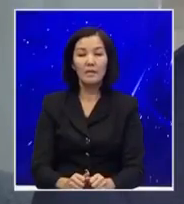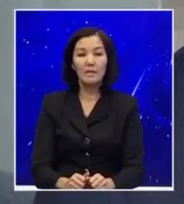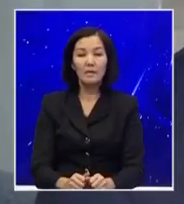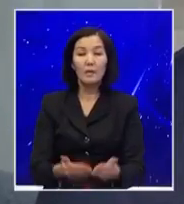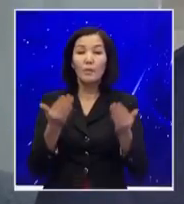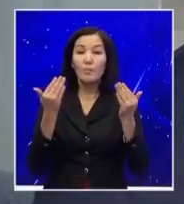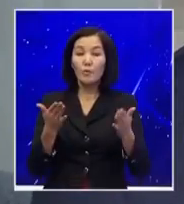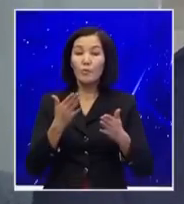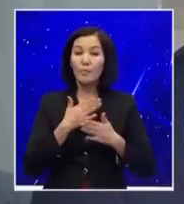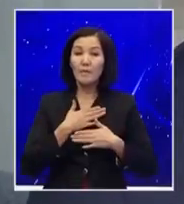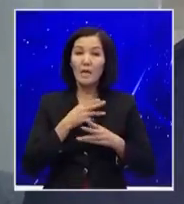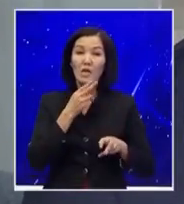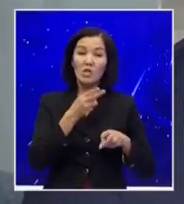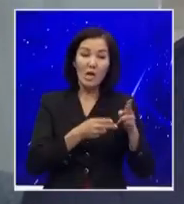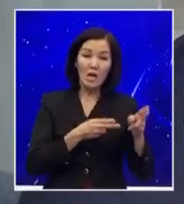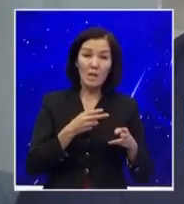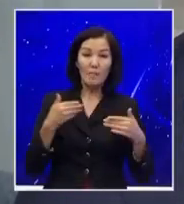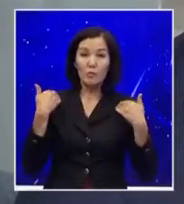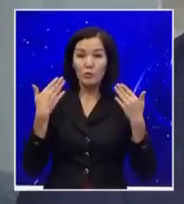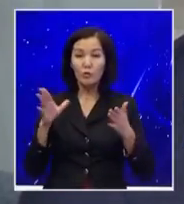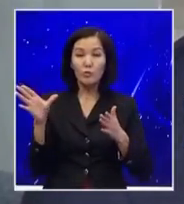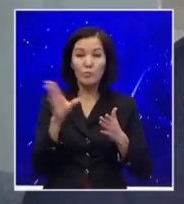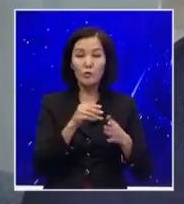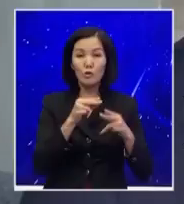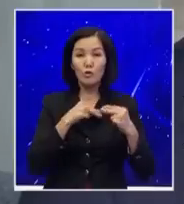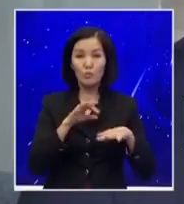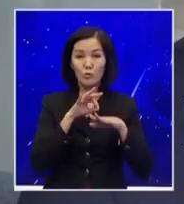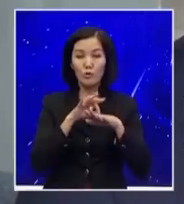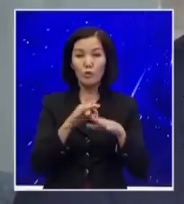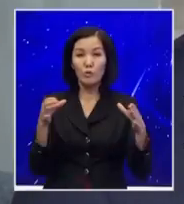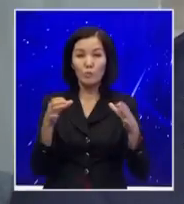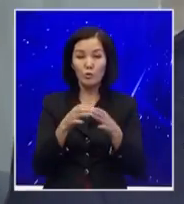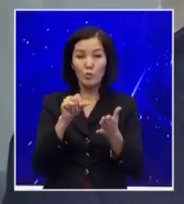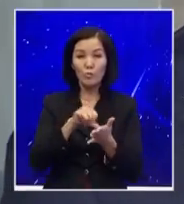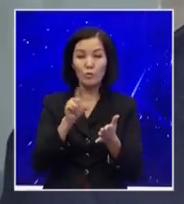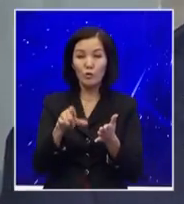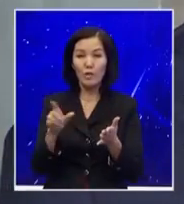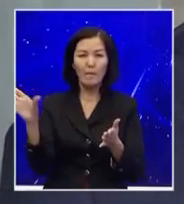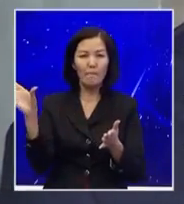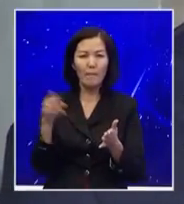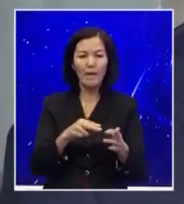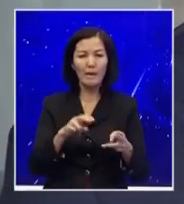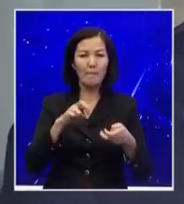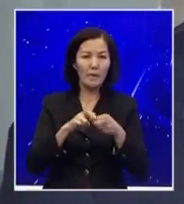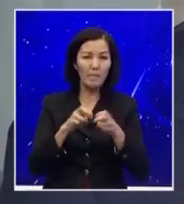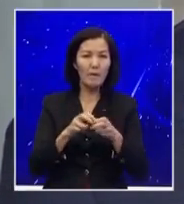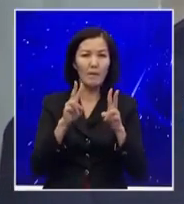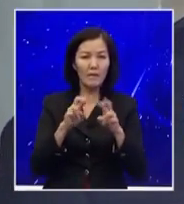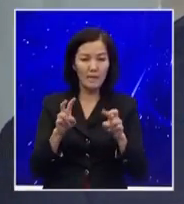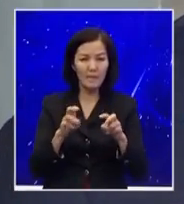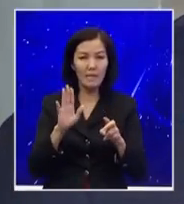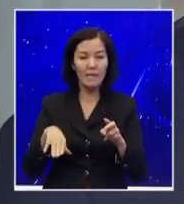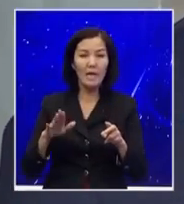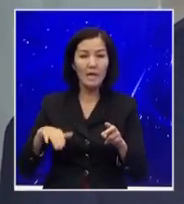поступили. Бүгін бізге түскен барлық ұсыныс шағымдар бойынша жұмыс жүргіземіз. Яғни топ мүшелері барлық айтылған мәселелерді саралайды. Кейін